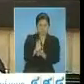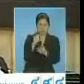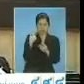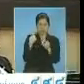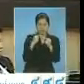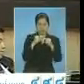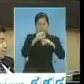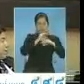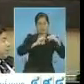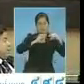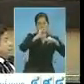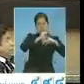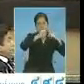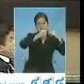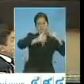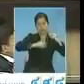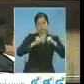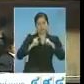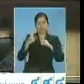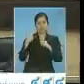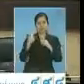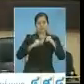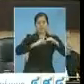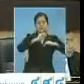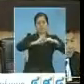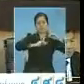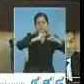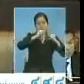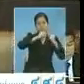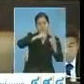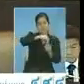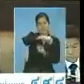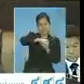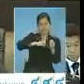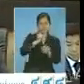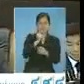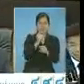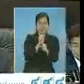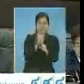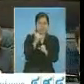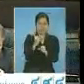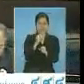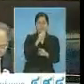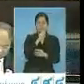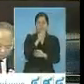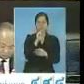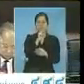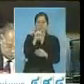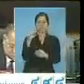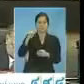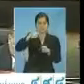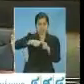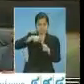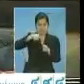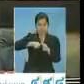ต่างๆสร้างวงจรเศรษฐกิจที่เจริญเติบโตขึ้นจะ ถ้าท่านสมาชิกจำได้ว่าในหล